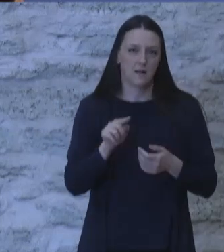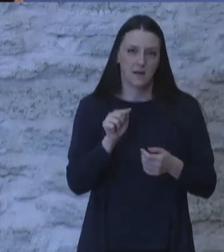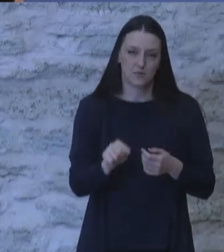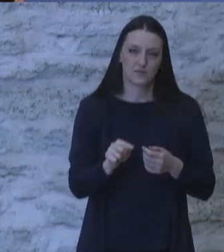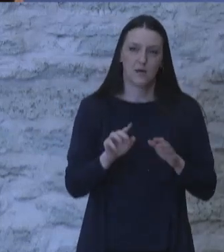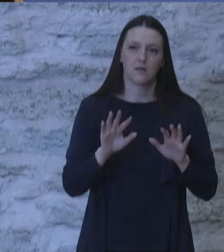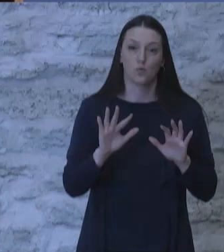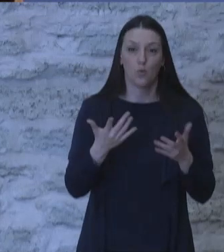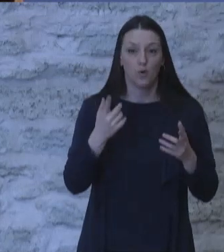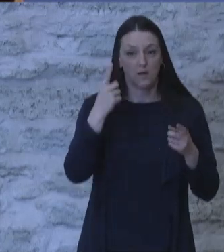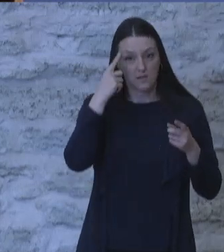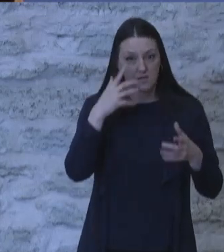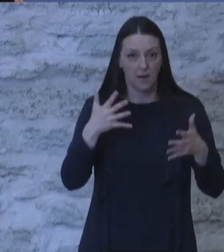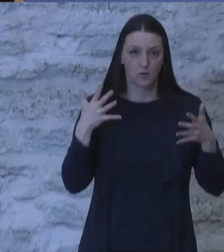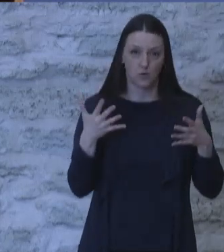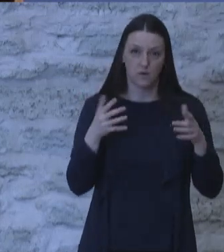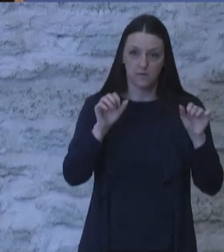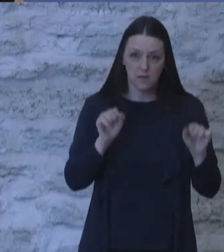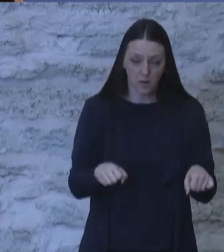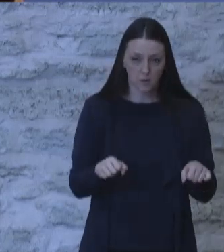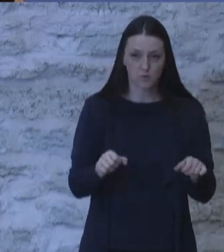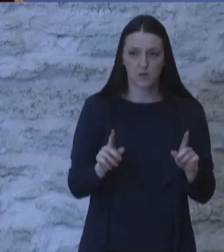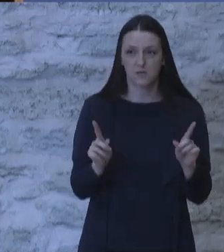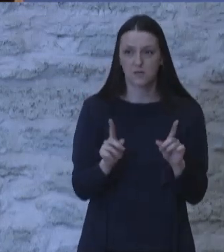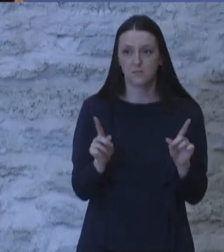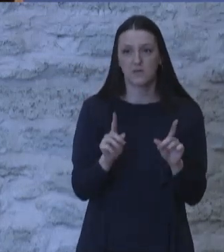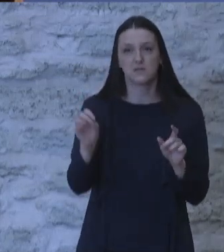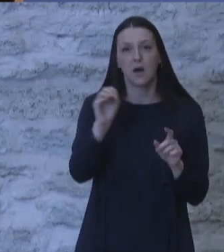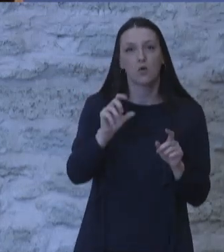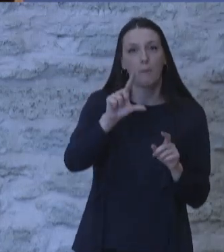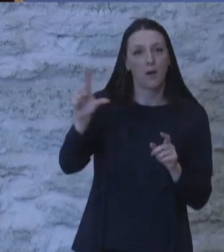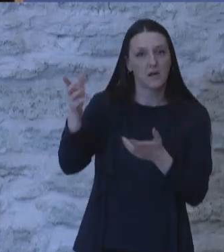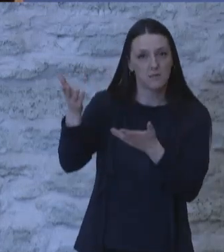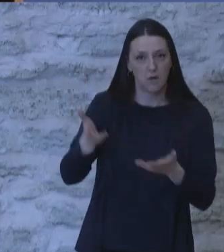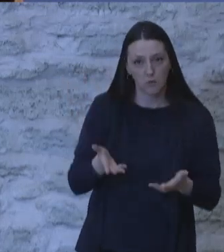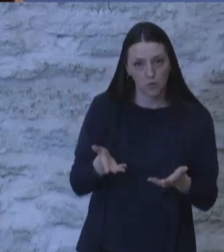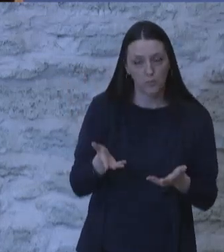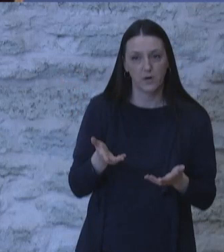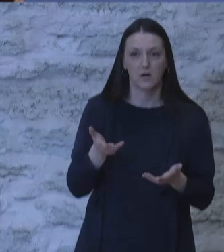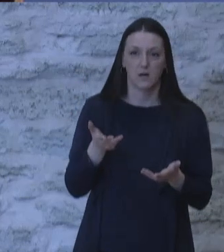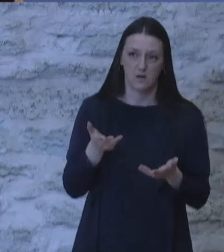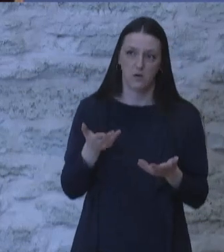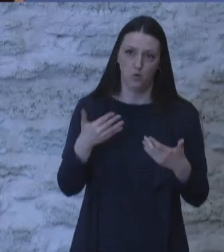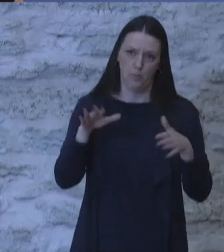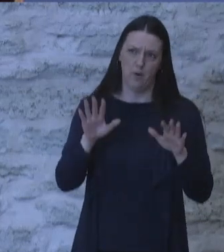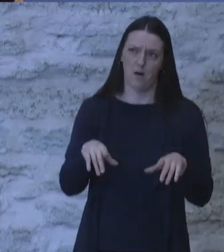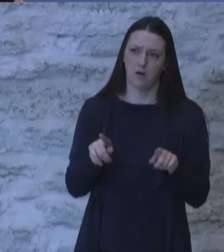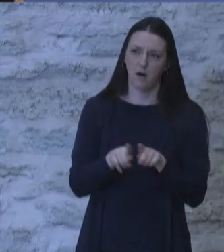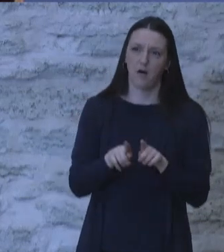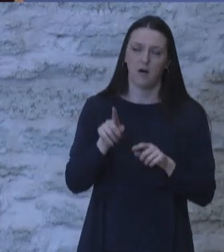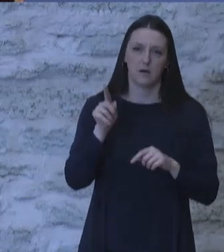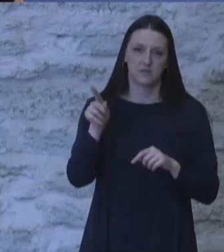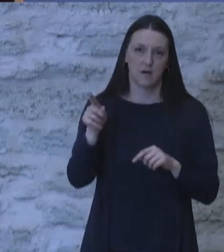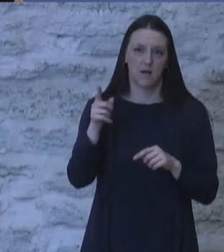kui selguvad need võimalused, mis on Euroopa Liidu suunalt, seal on ka juba jõu